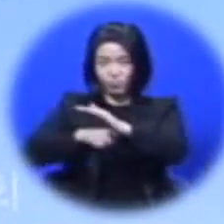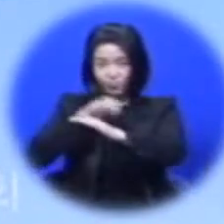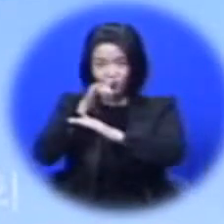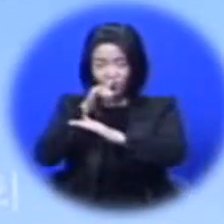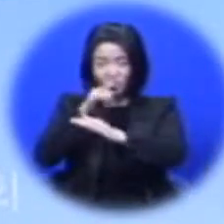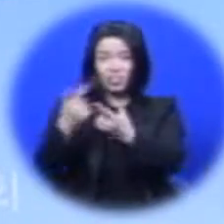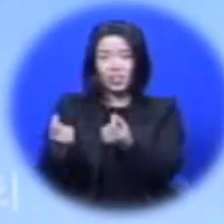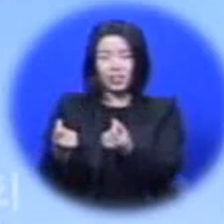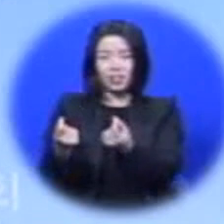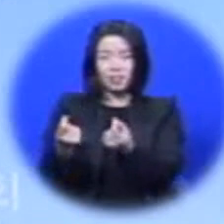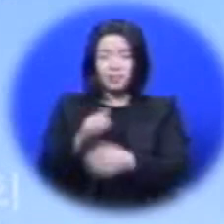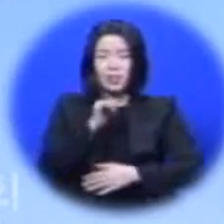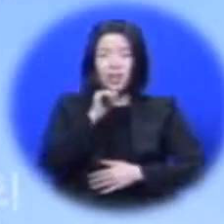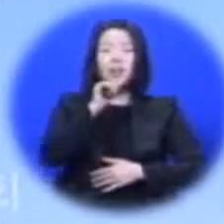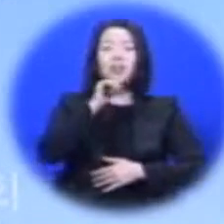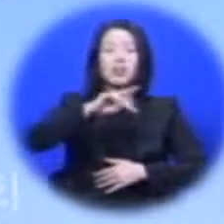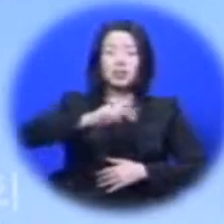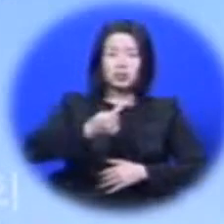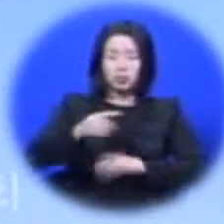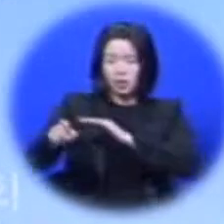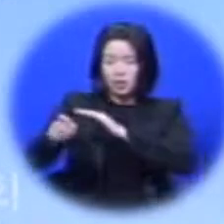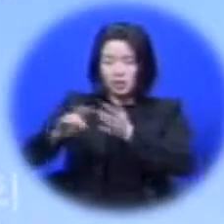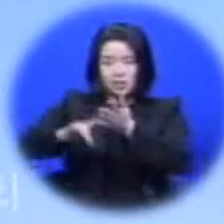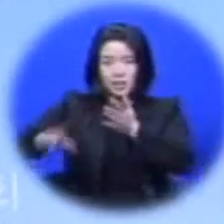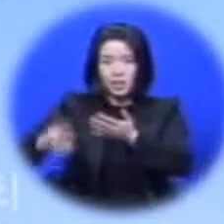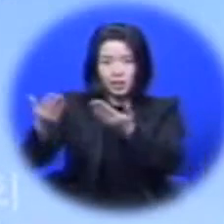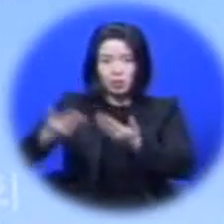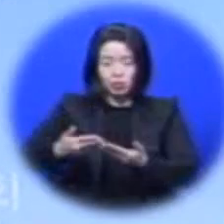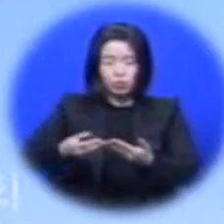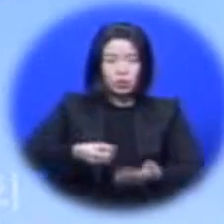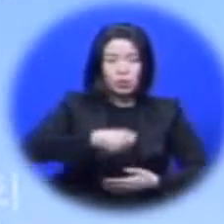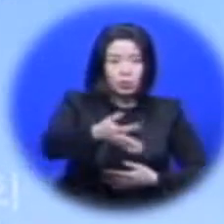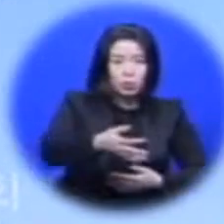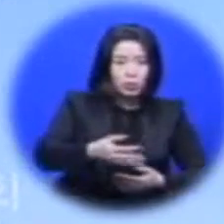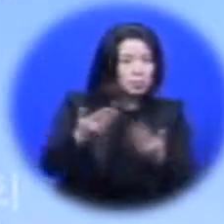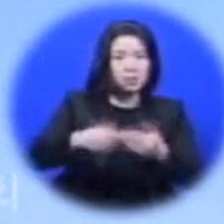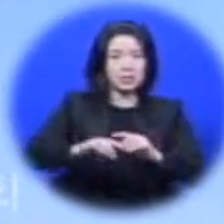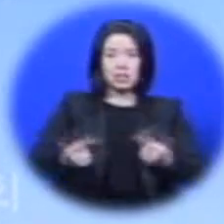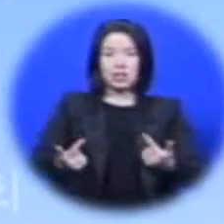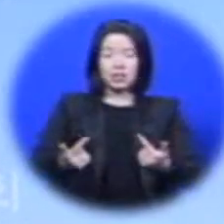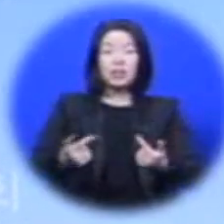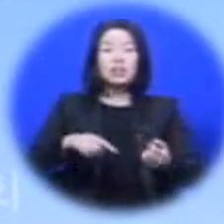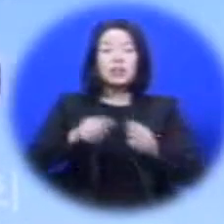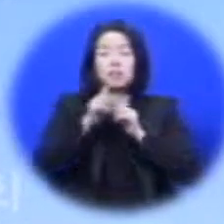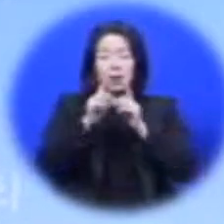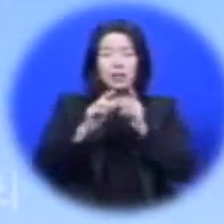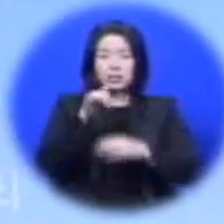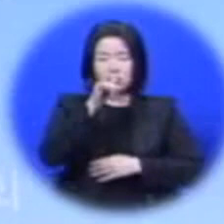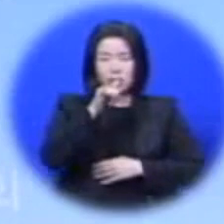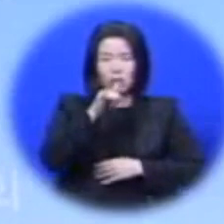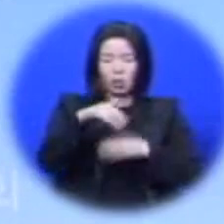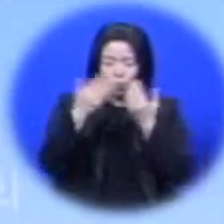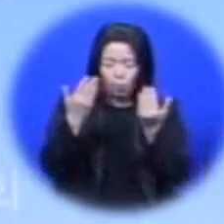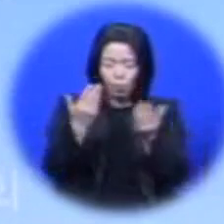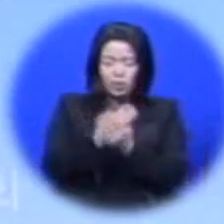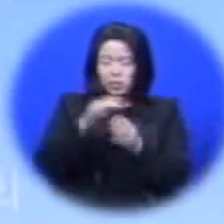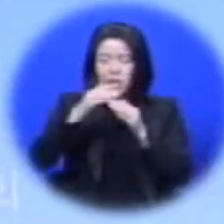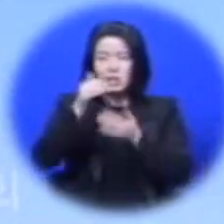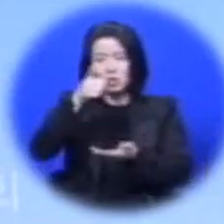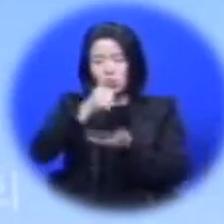당시로는 거지도 세리가 주는 동량은 안 받았다고 할 정도. 죄인, 완전히 다 죄인 취급했던